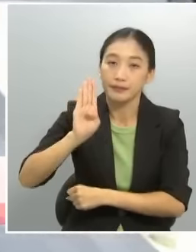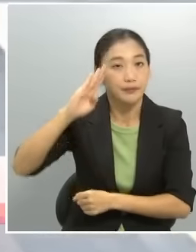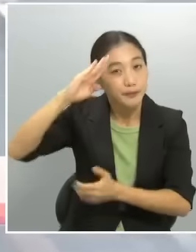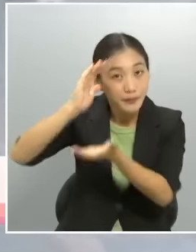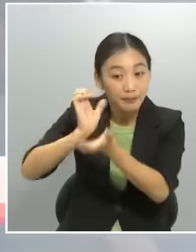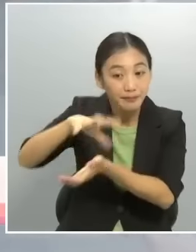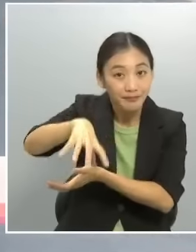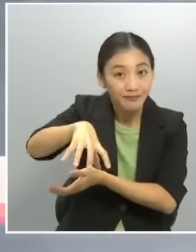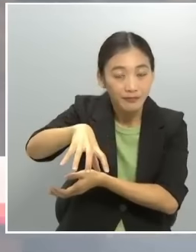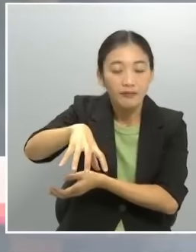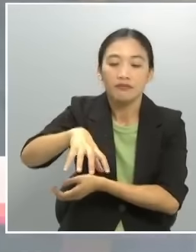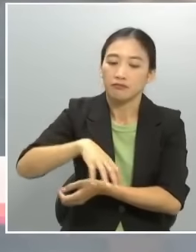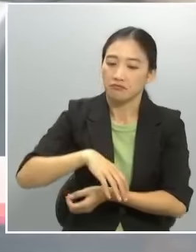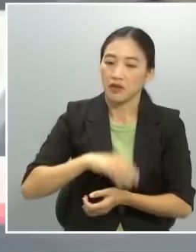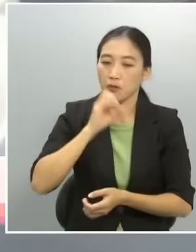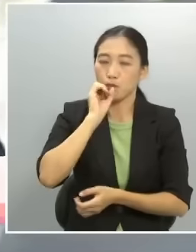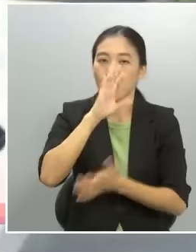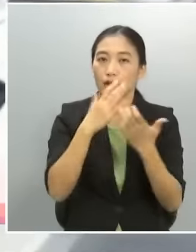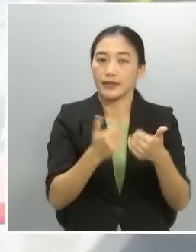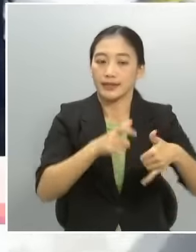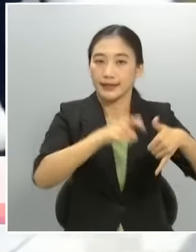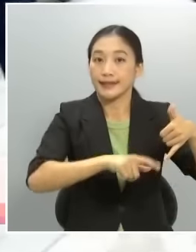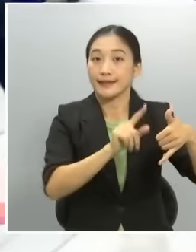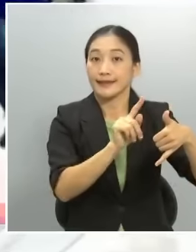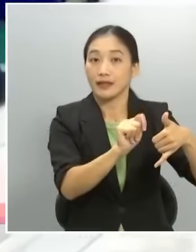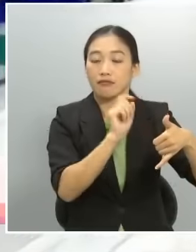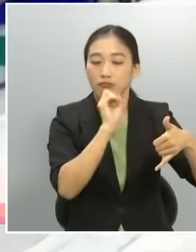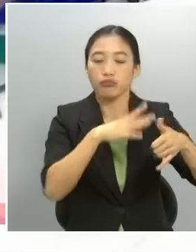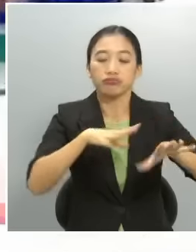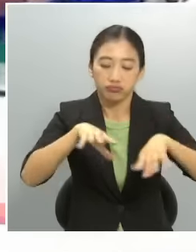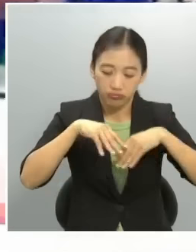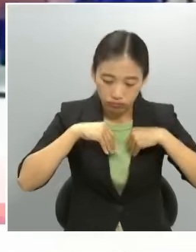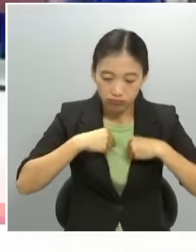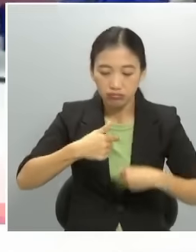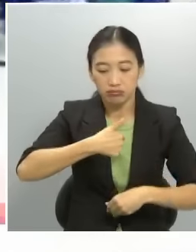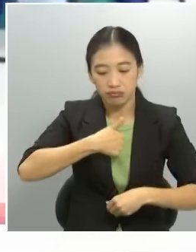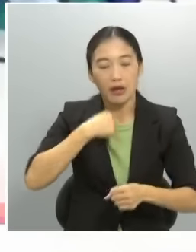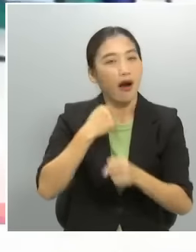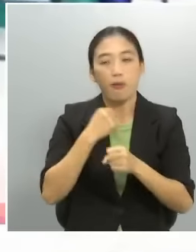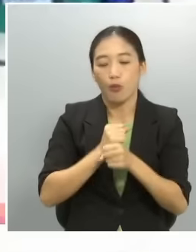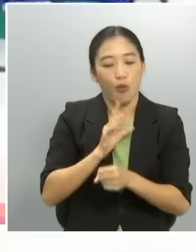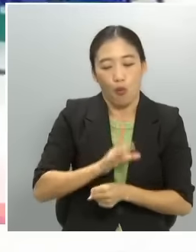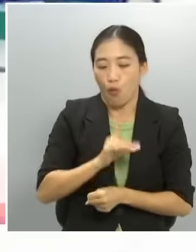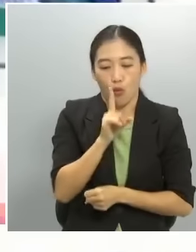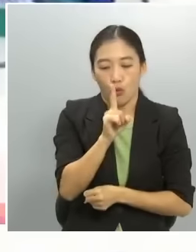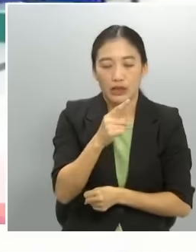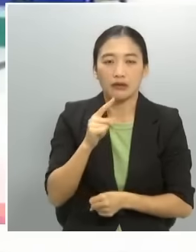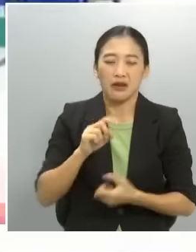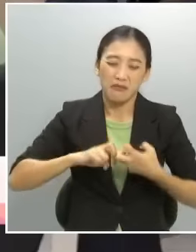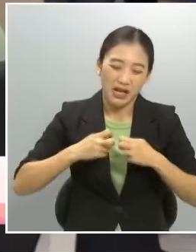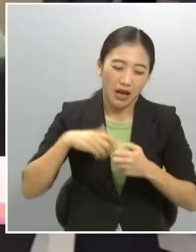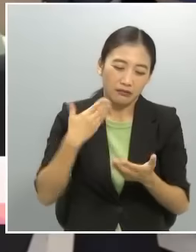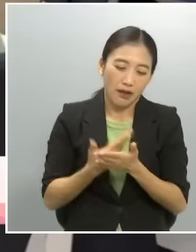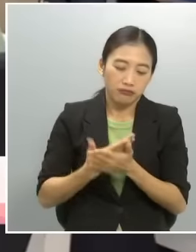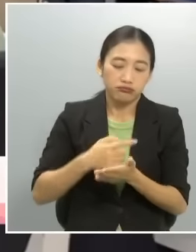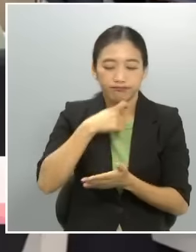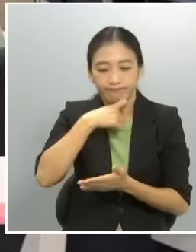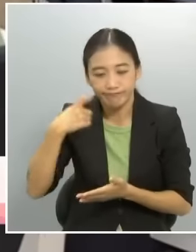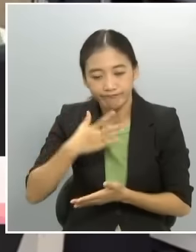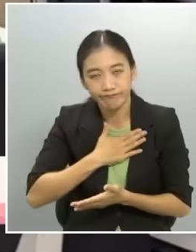านเนี่ยสารภาพแล้วว่ามีปัญหาเรื่องการเงินและทำเพียงแค่คนเดียวไม่มีใครมาสั่งการจากการสอบสวนก็ท